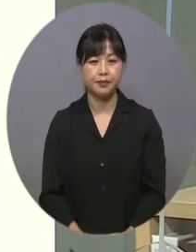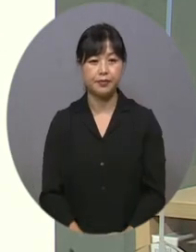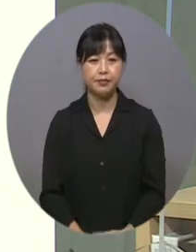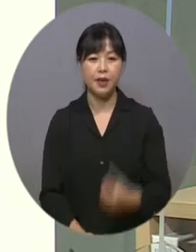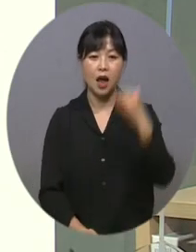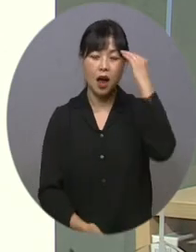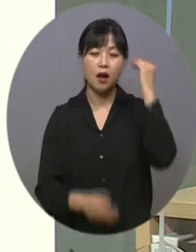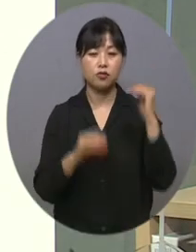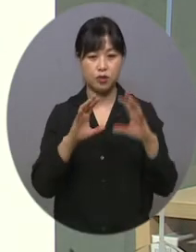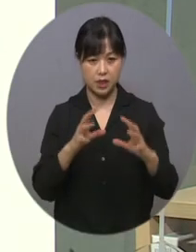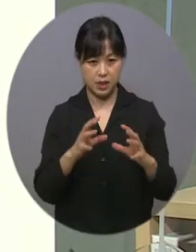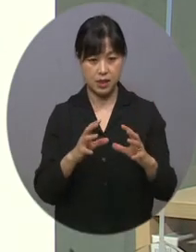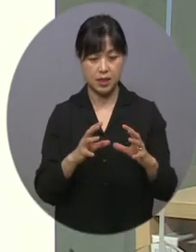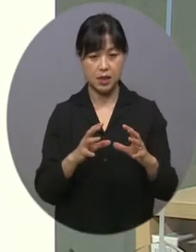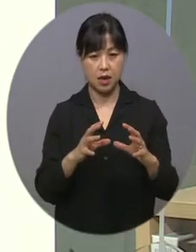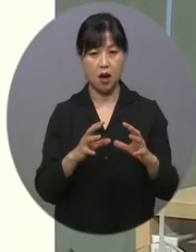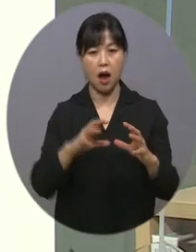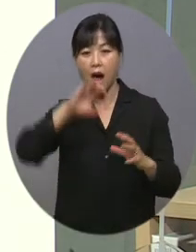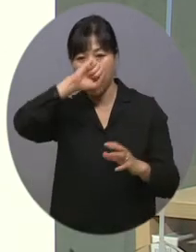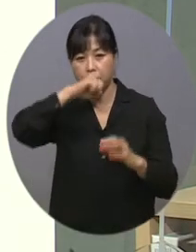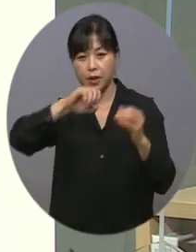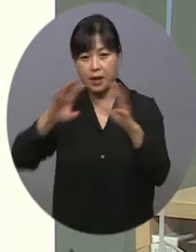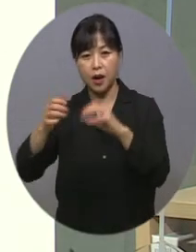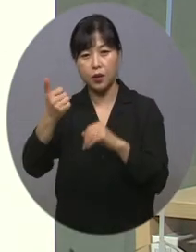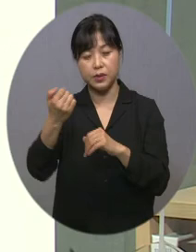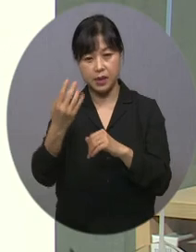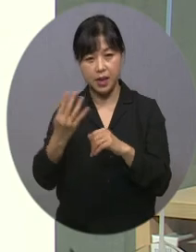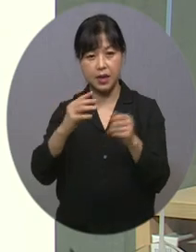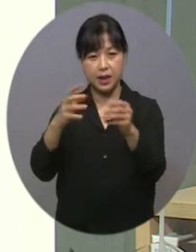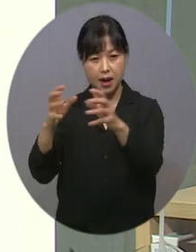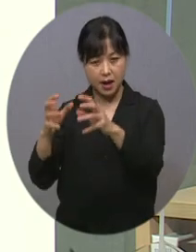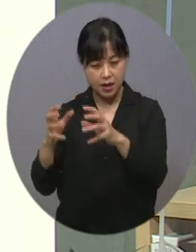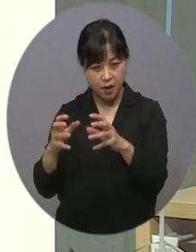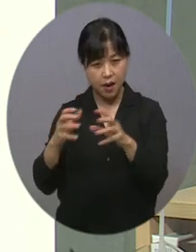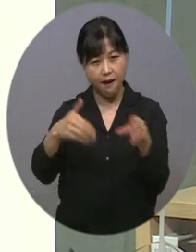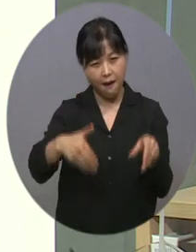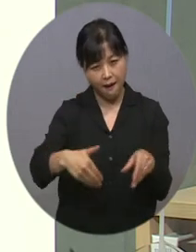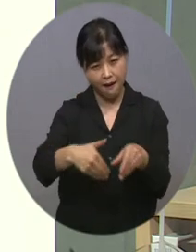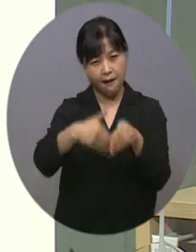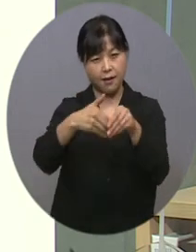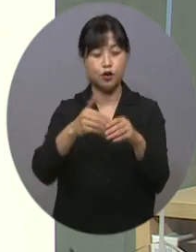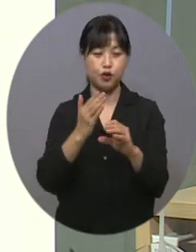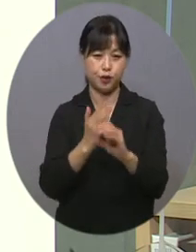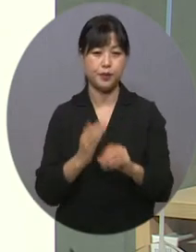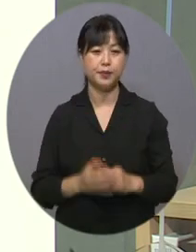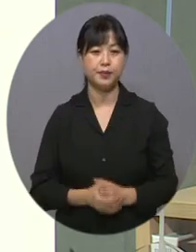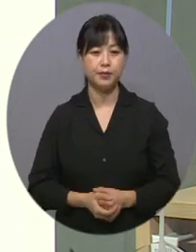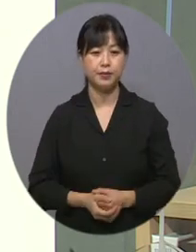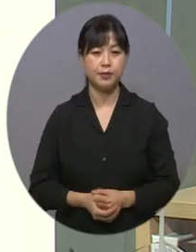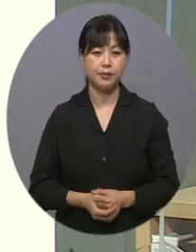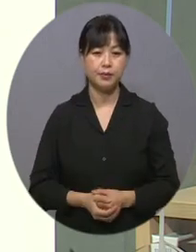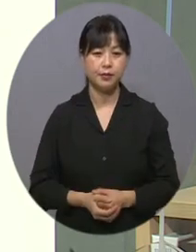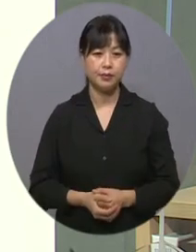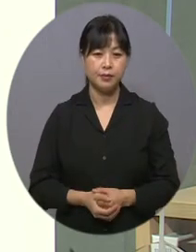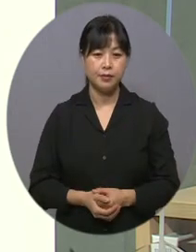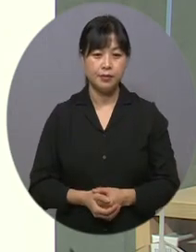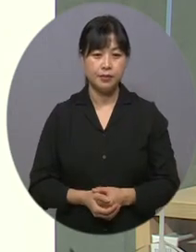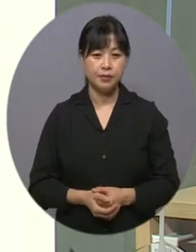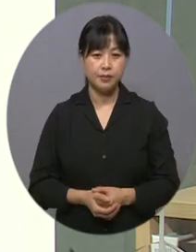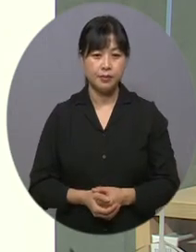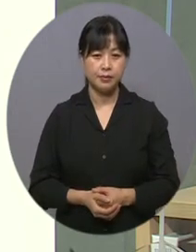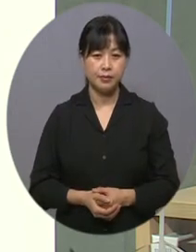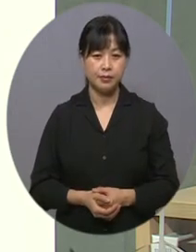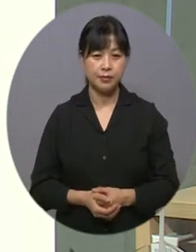지금 54개국의 아프리카 대륙의 국가들과 수교를 예. 하고 있는데 예. 이게